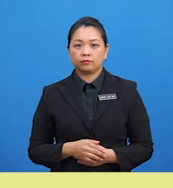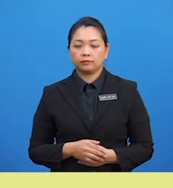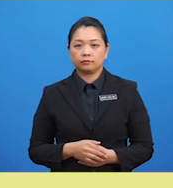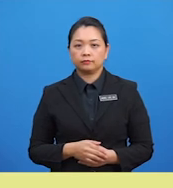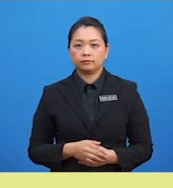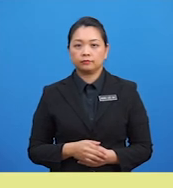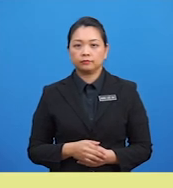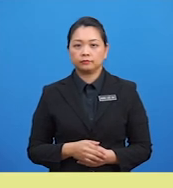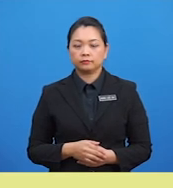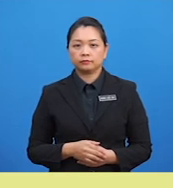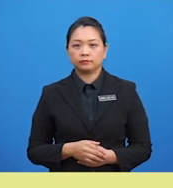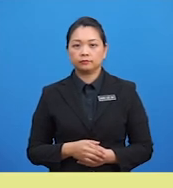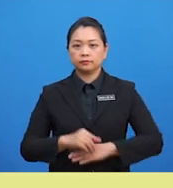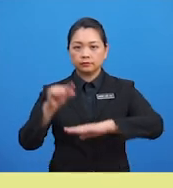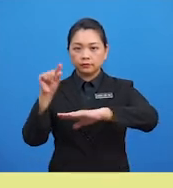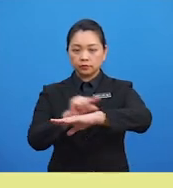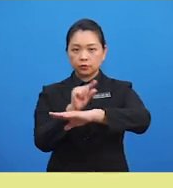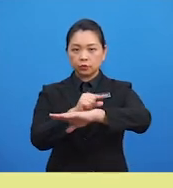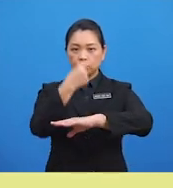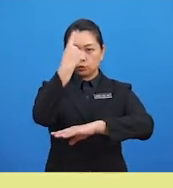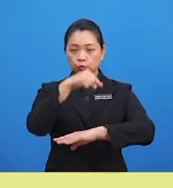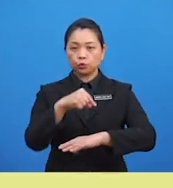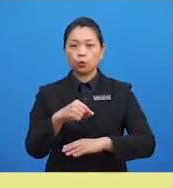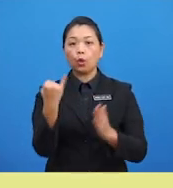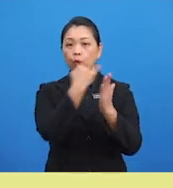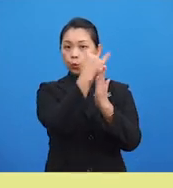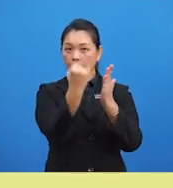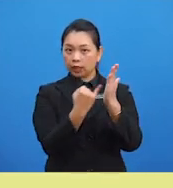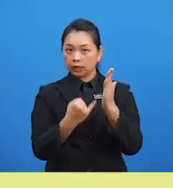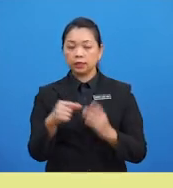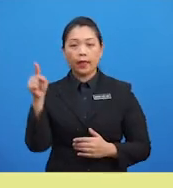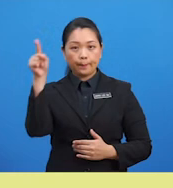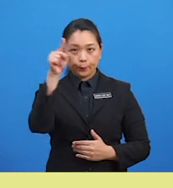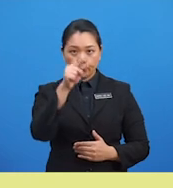Circle digunakan untuk membuat bulatan.